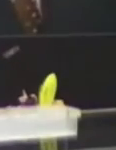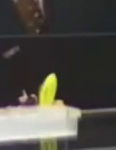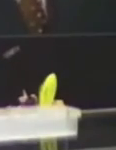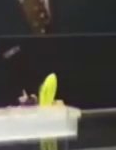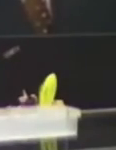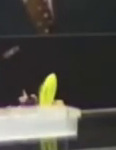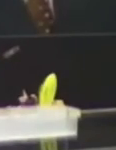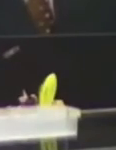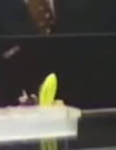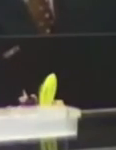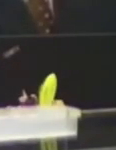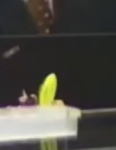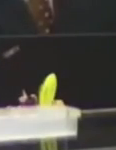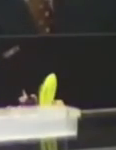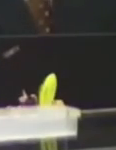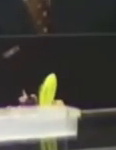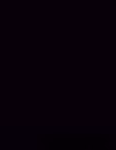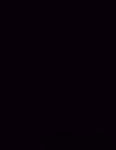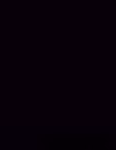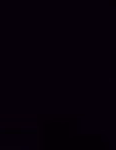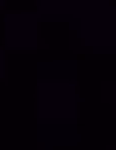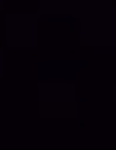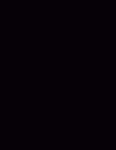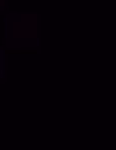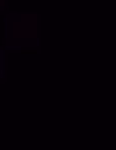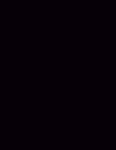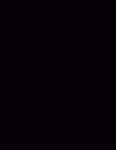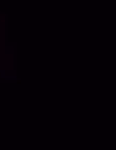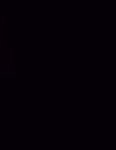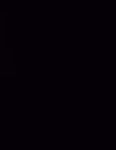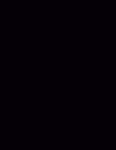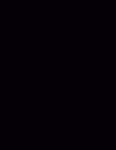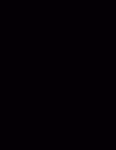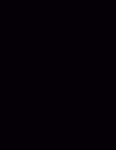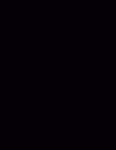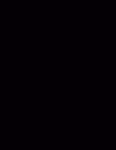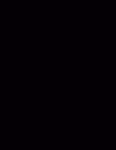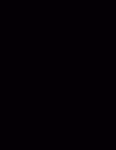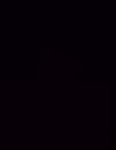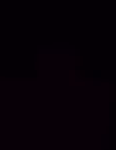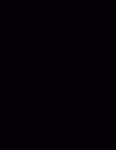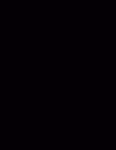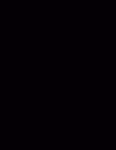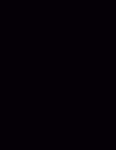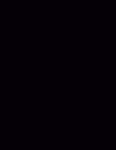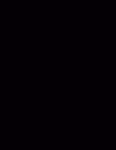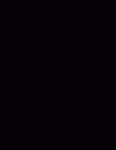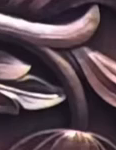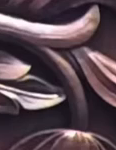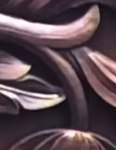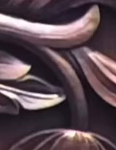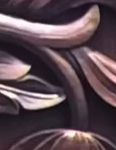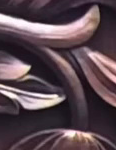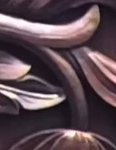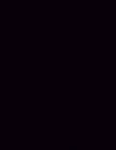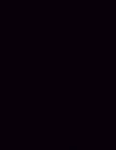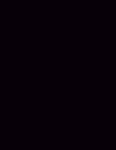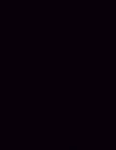pertanyaan-pertanyaan bagi jawab lisan. Assalamualaikum semua. Saya menjemput Yang Berhormat Datuk Wilson